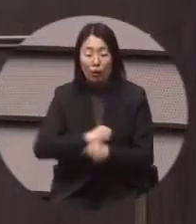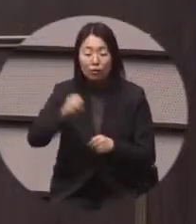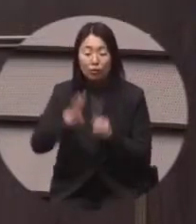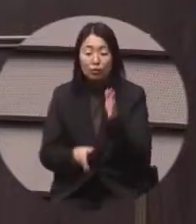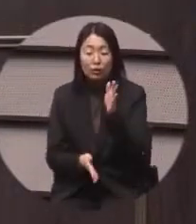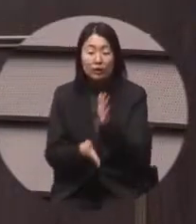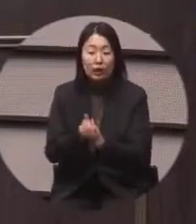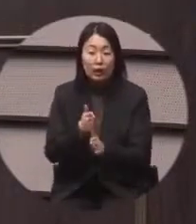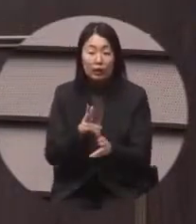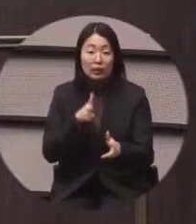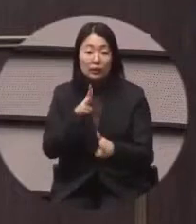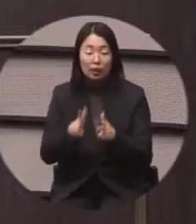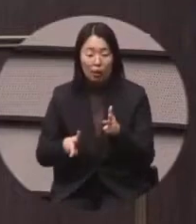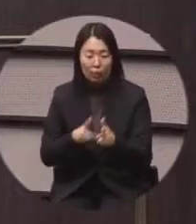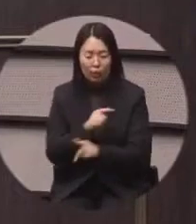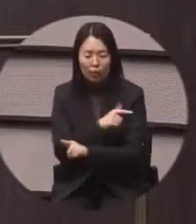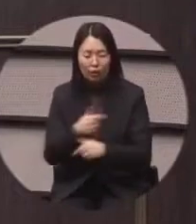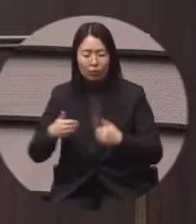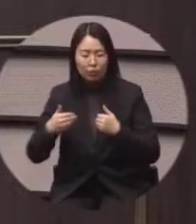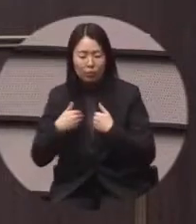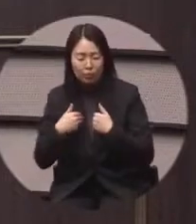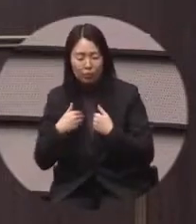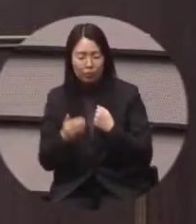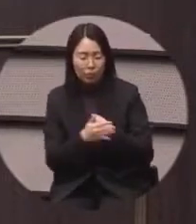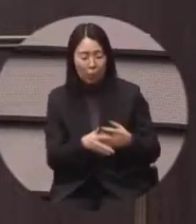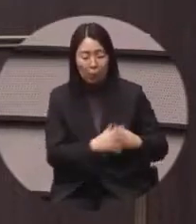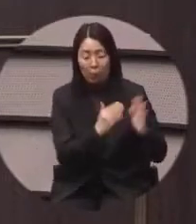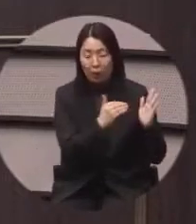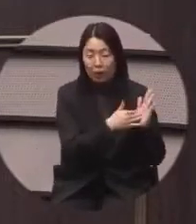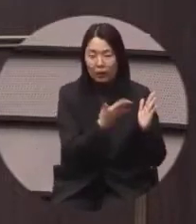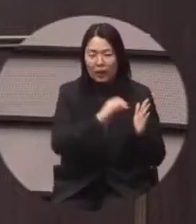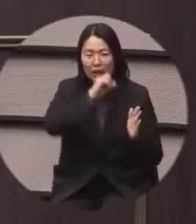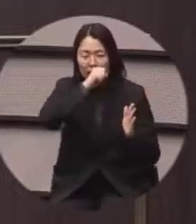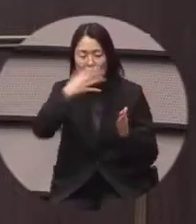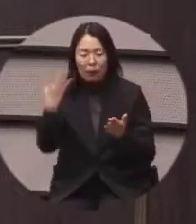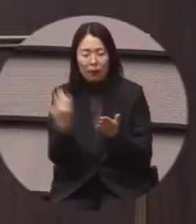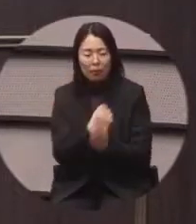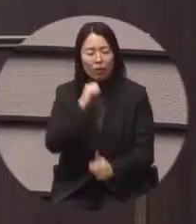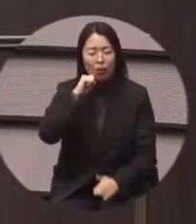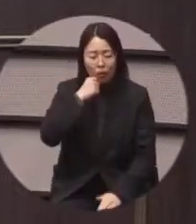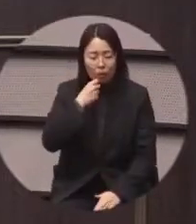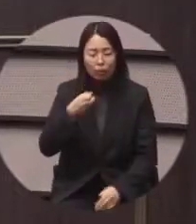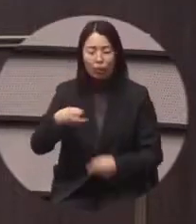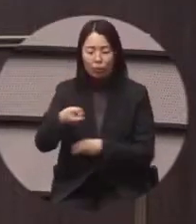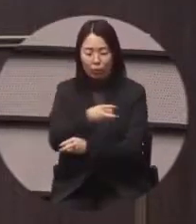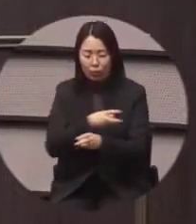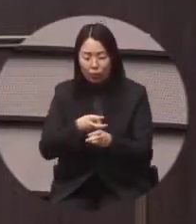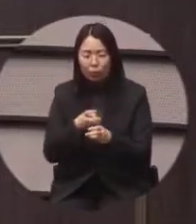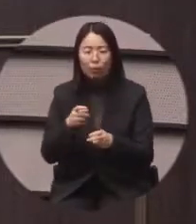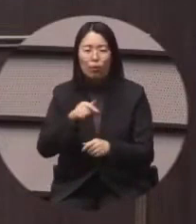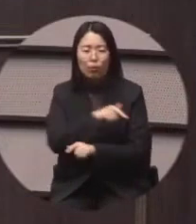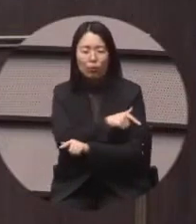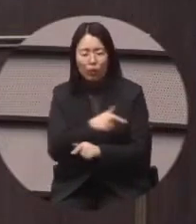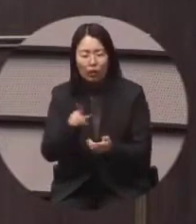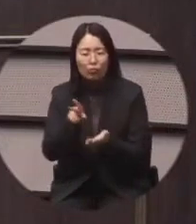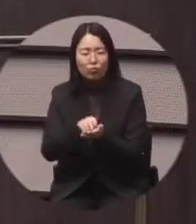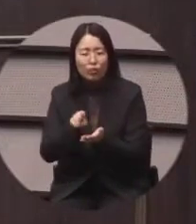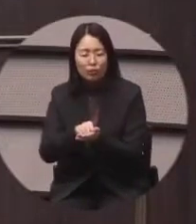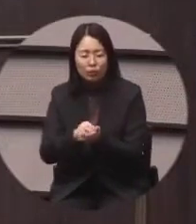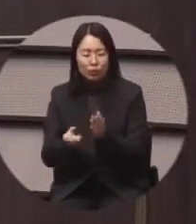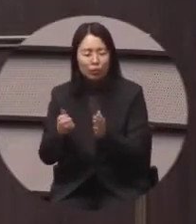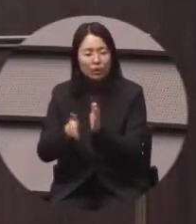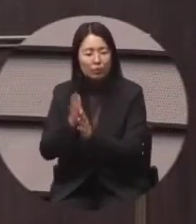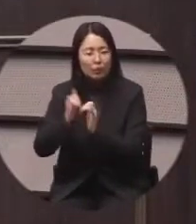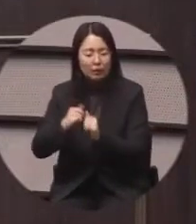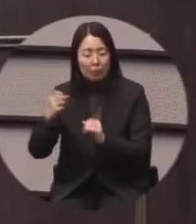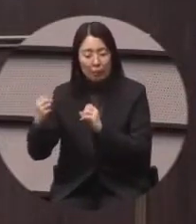사업의 필요성에 따라 계획을 수립했더라도 예산 확보 및 각종 교통 환경 영향 평가, 관계기관 주민 의견 수렴